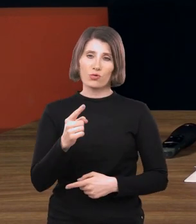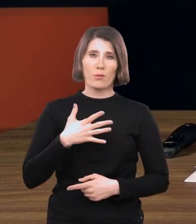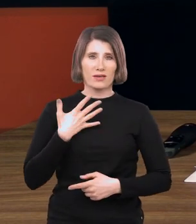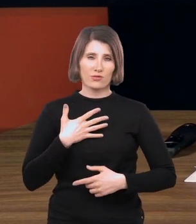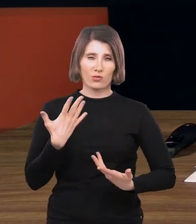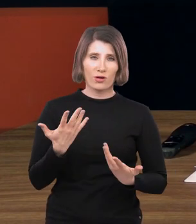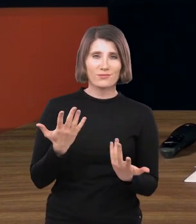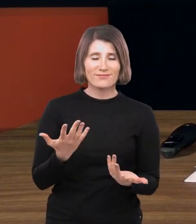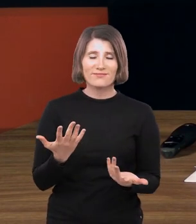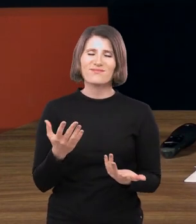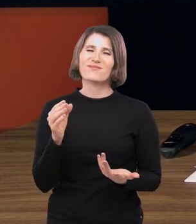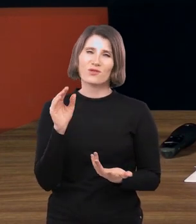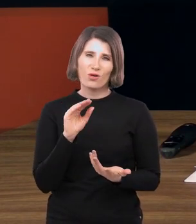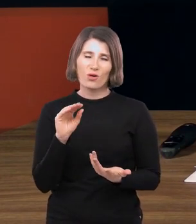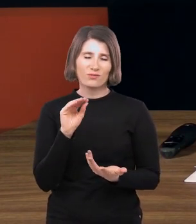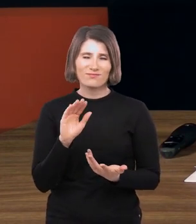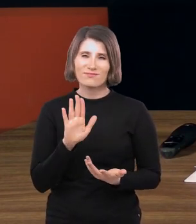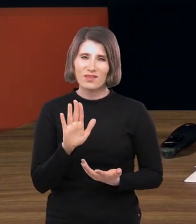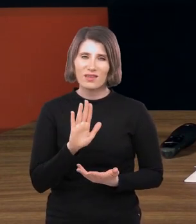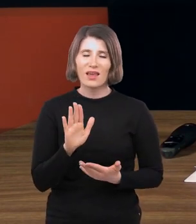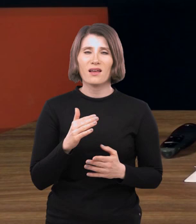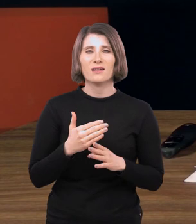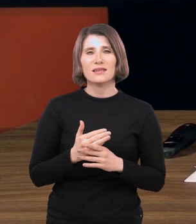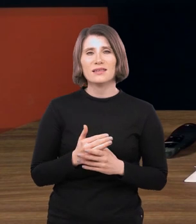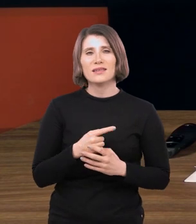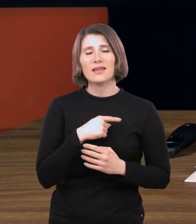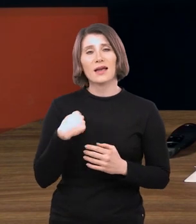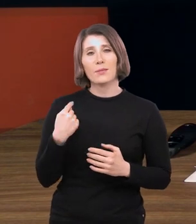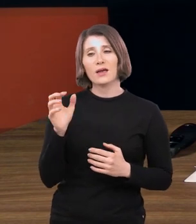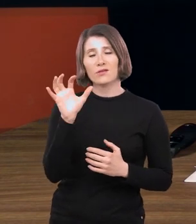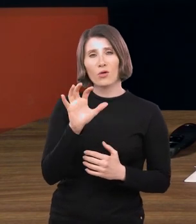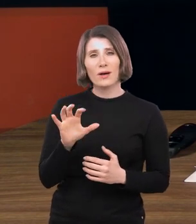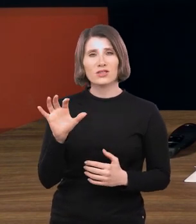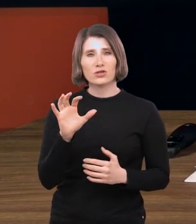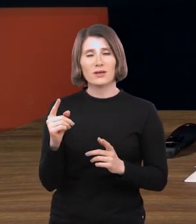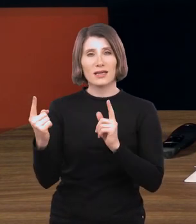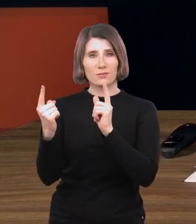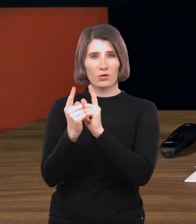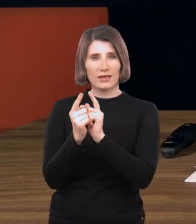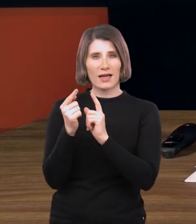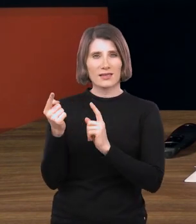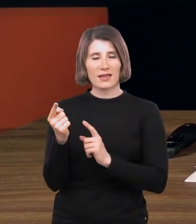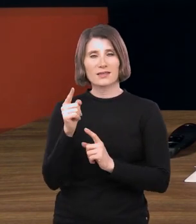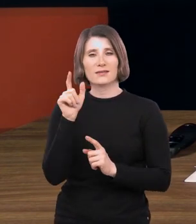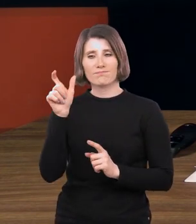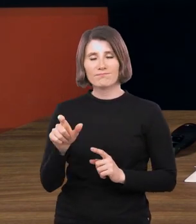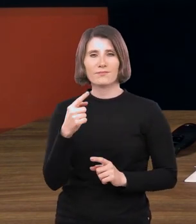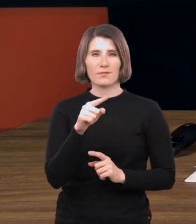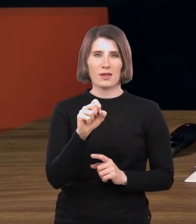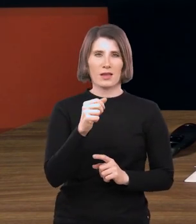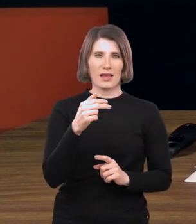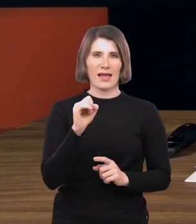ma więcej do zrobienia. Chociaż jak patrzymy na spotkanie z Danielem